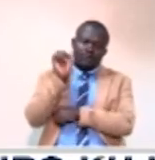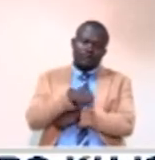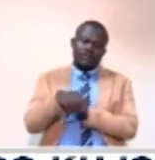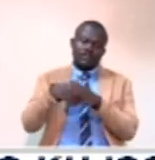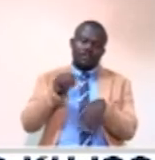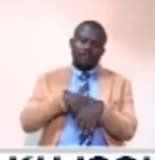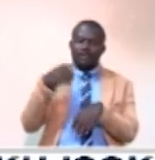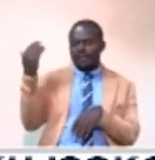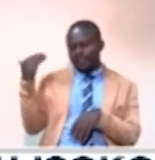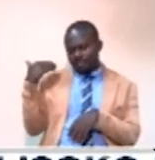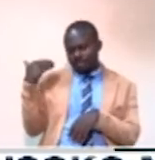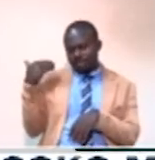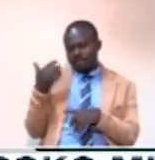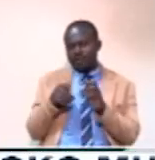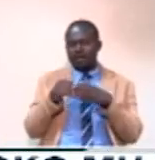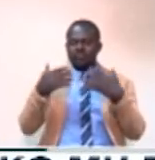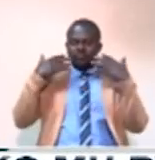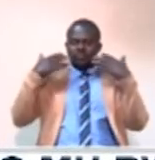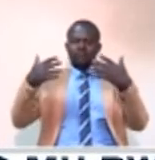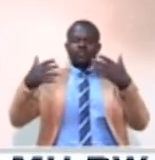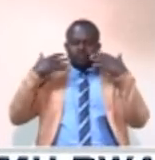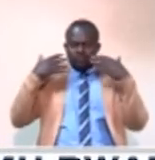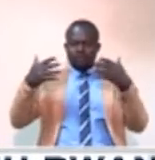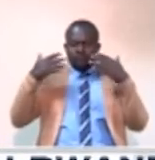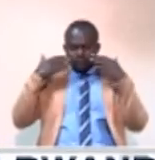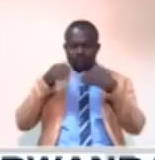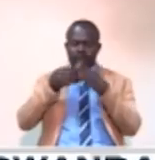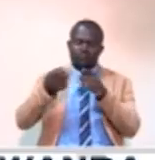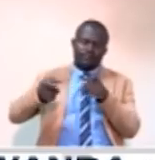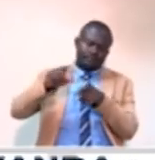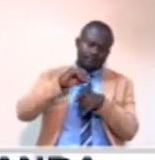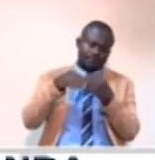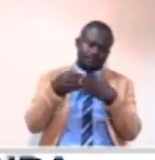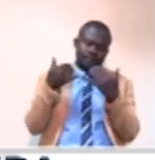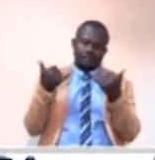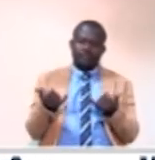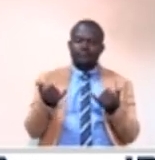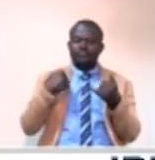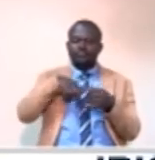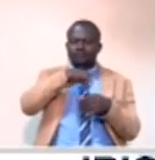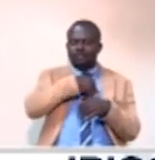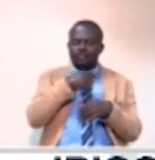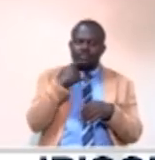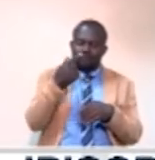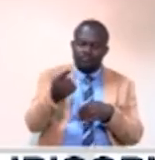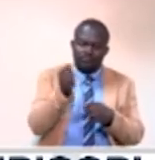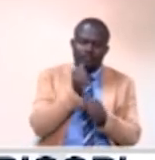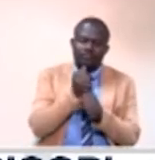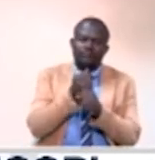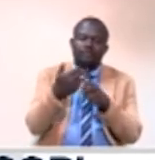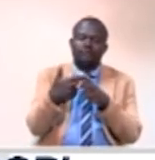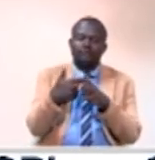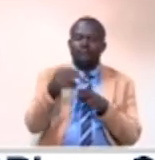gihe cyashize. Abari ku mwuka n'ubundi bariyongera, ubu ngubu turimo turi kugera